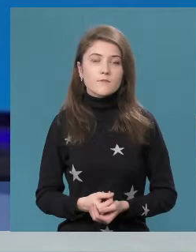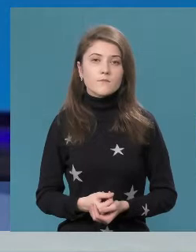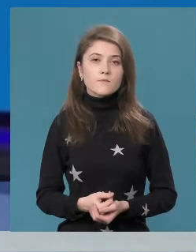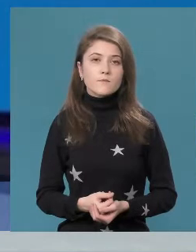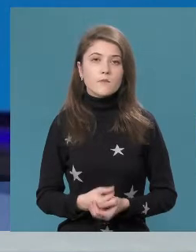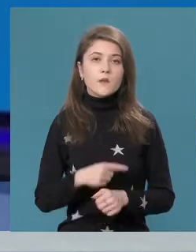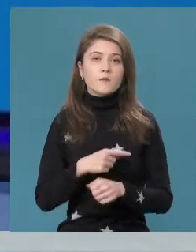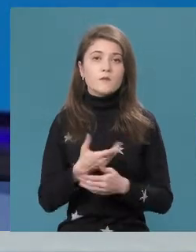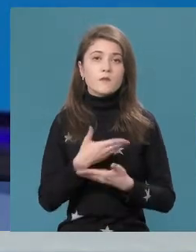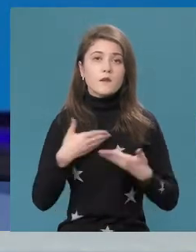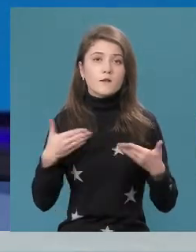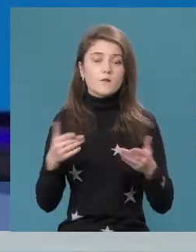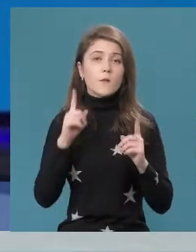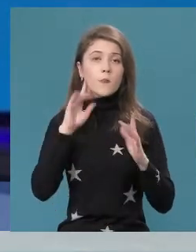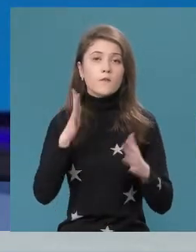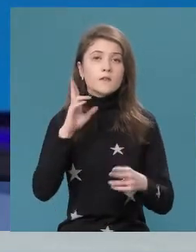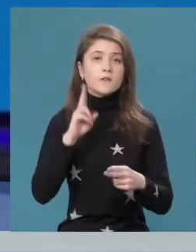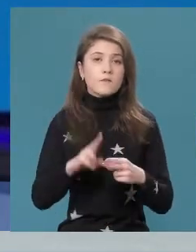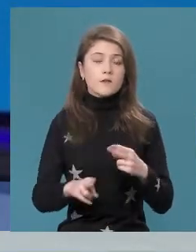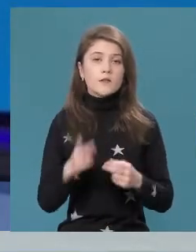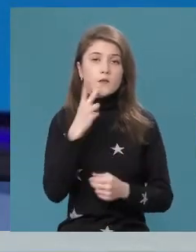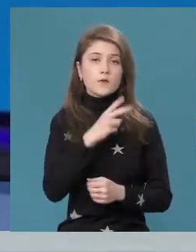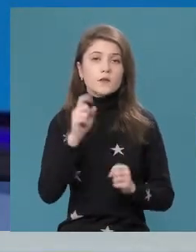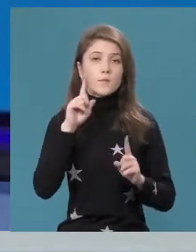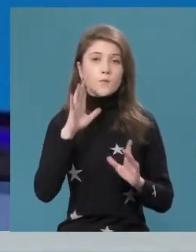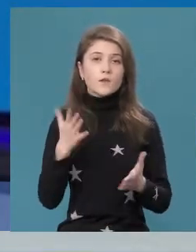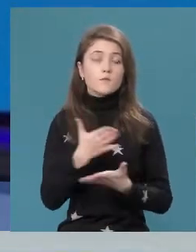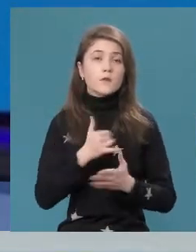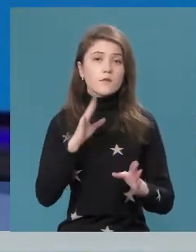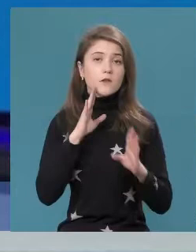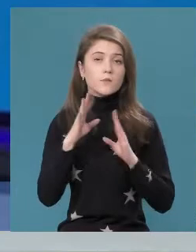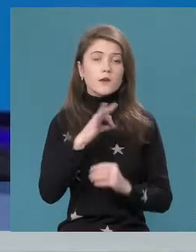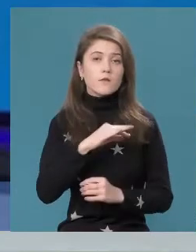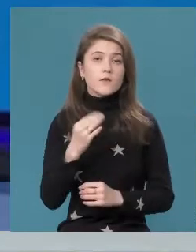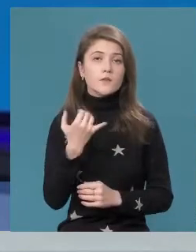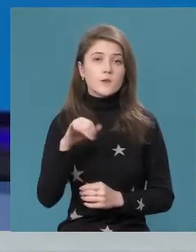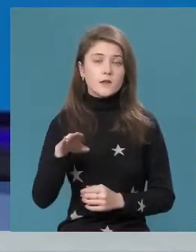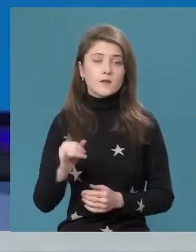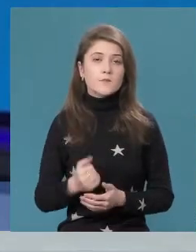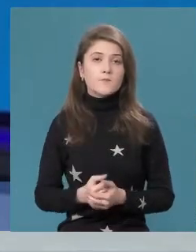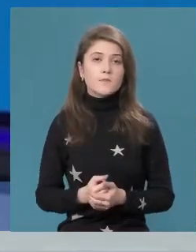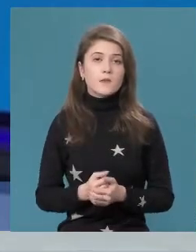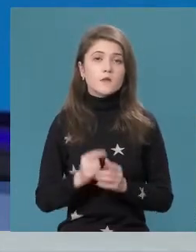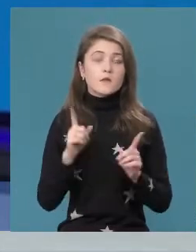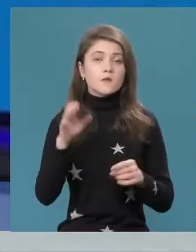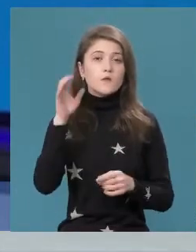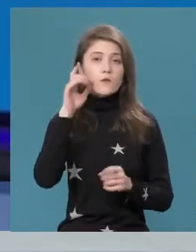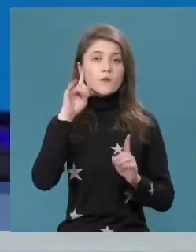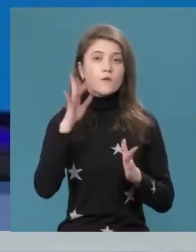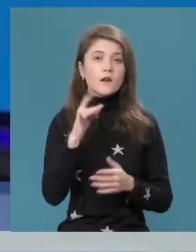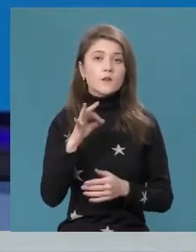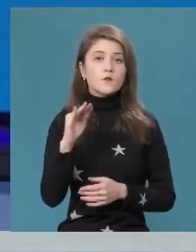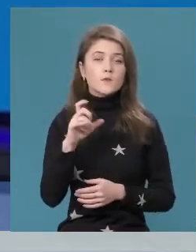На цьому наш підсумковий випуск новин завершено. Слідкуйте за подіями на нашій сторінці у мережі Facebook та на офіційному сайті. Також слухайте новини на